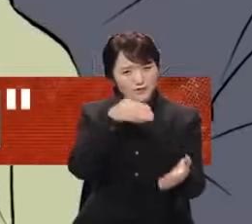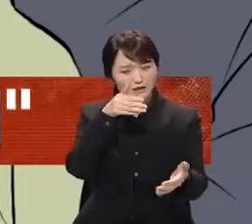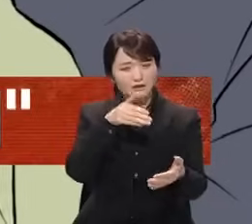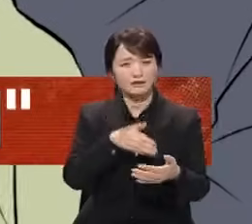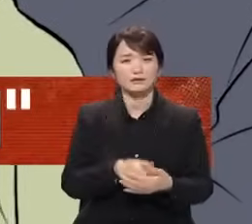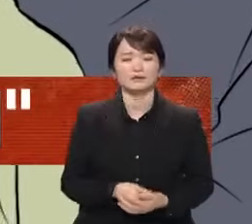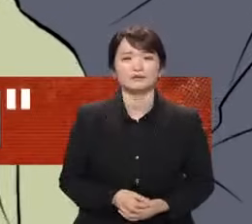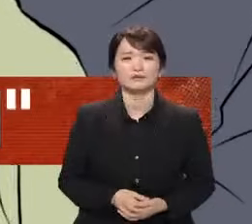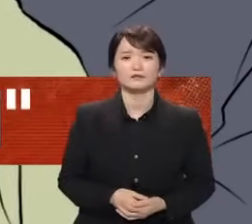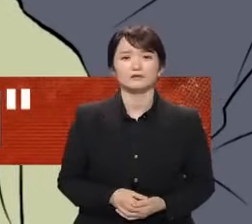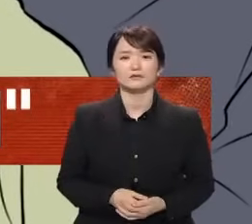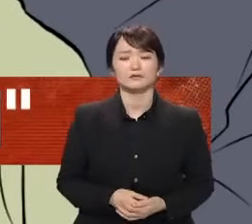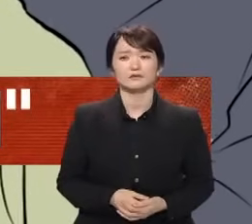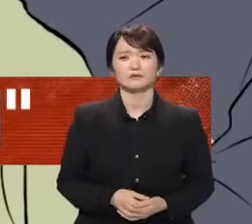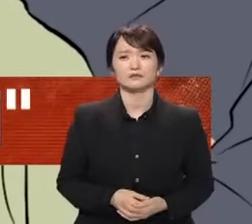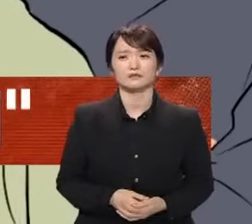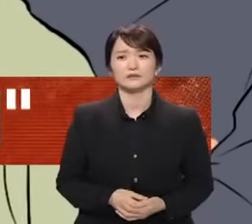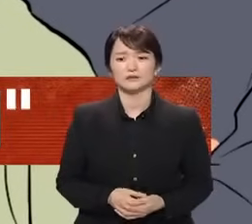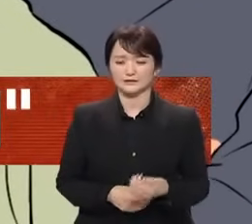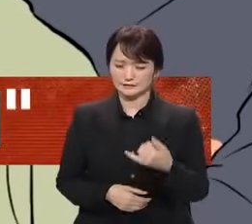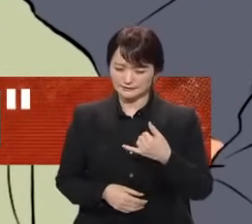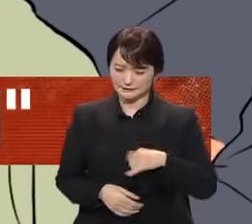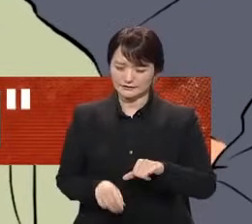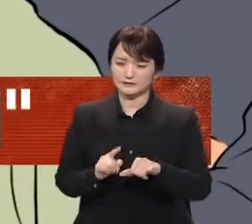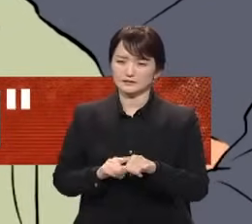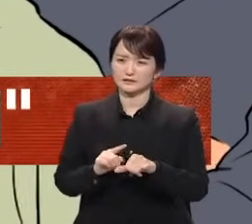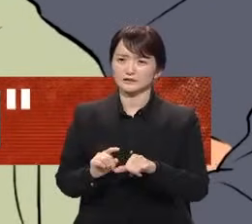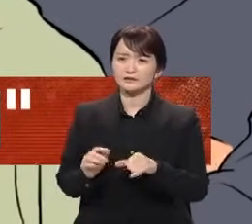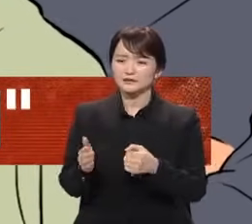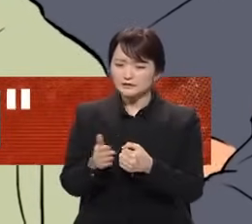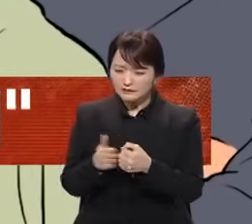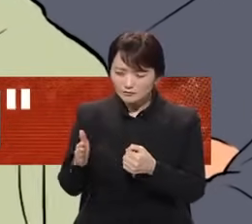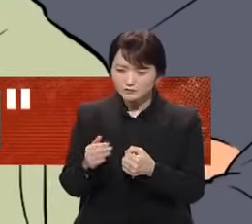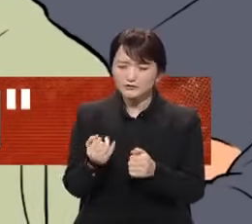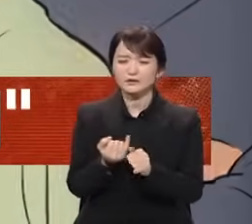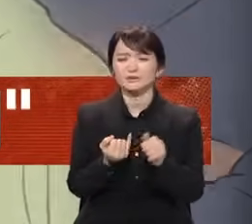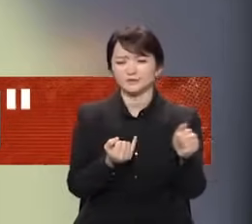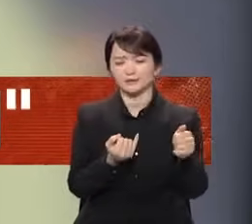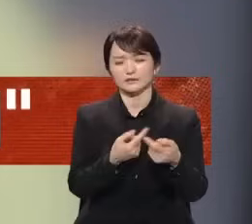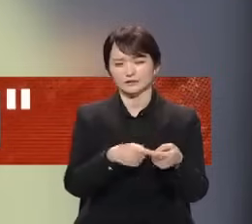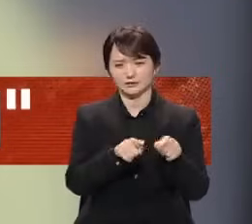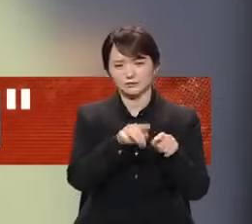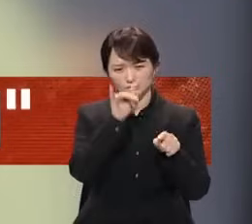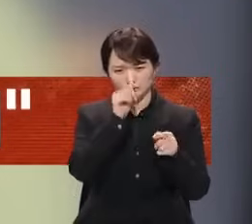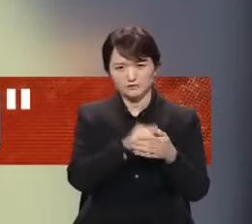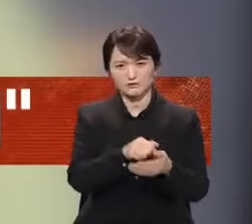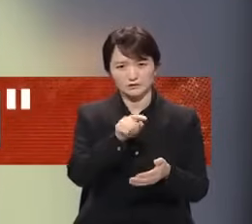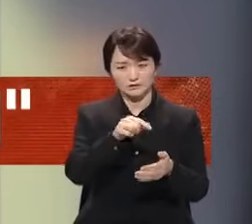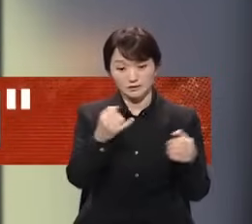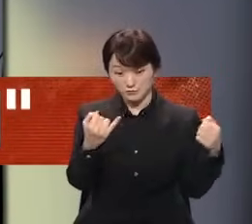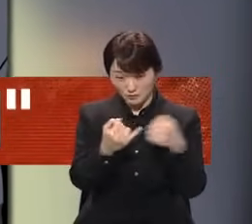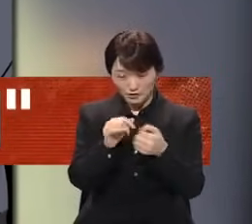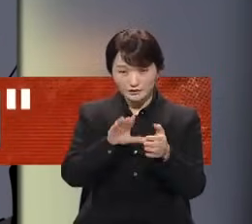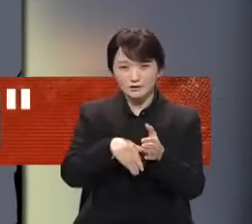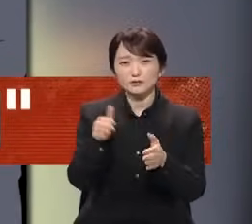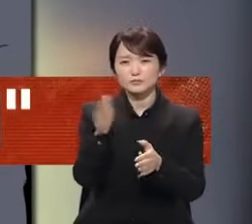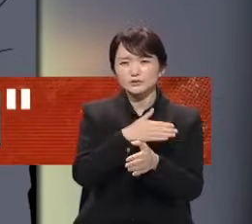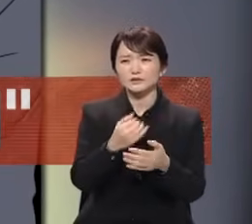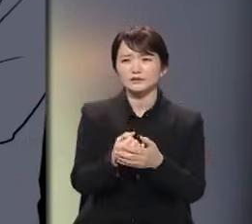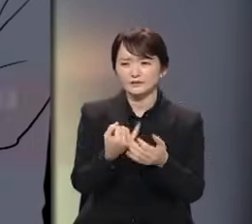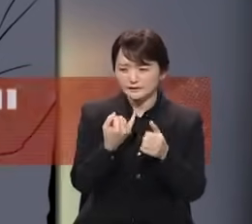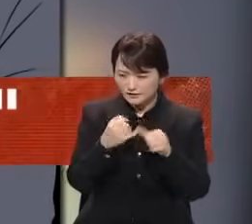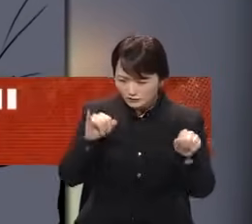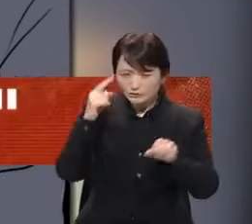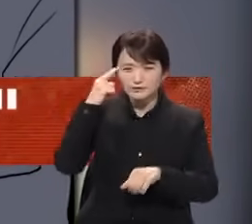않았고요. 근데 그때도 애들 때문에 살기로 한 거지 사실 그때부터 이혼을 생각을 하고 있었고 다만